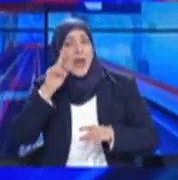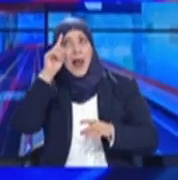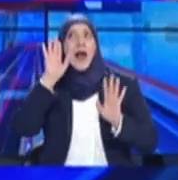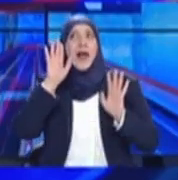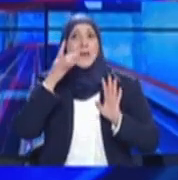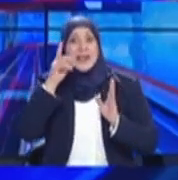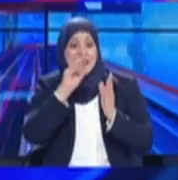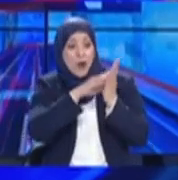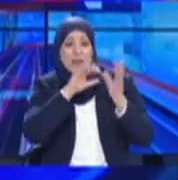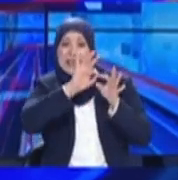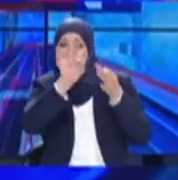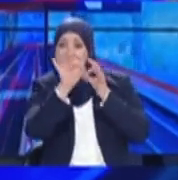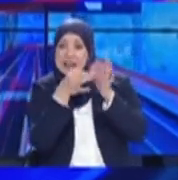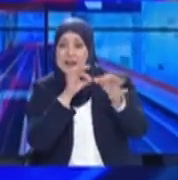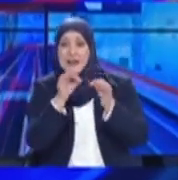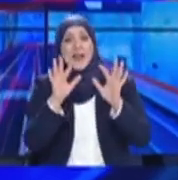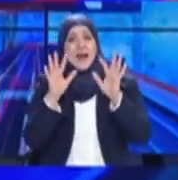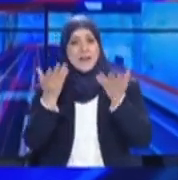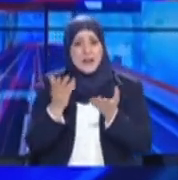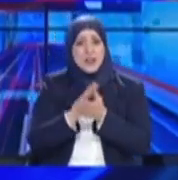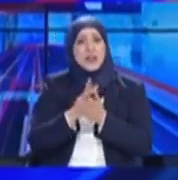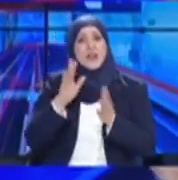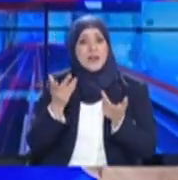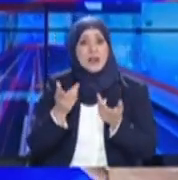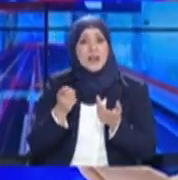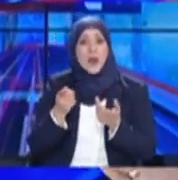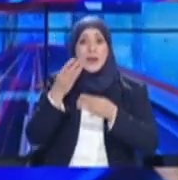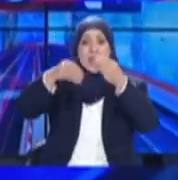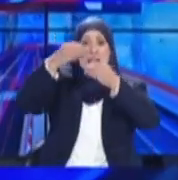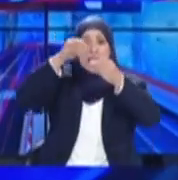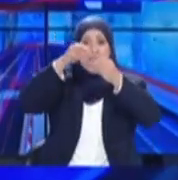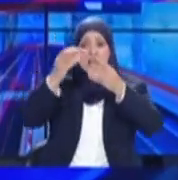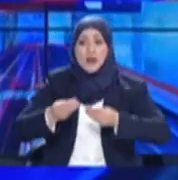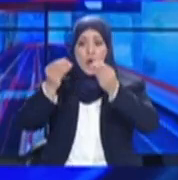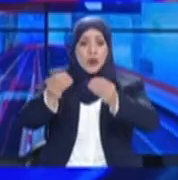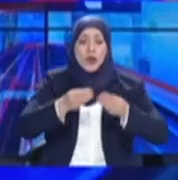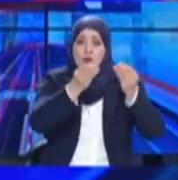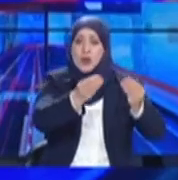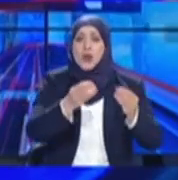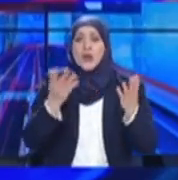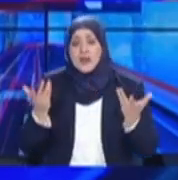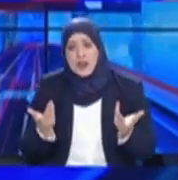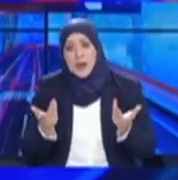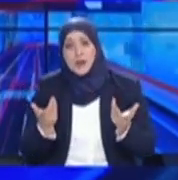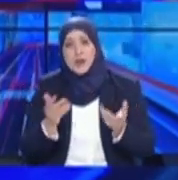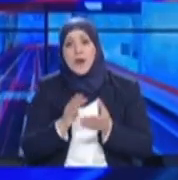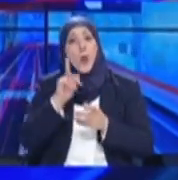تعلق اللي بعدو يجيب القديم تماما عن يستحق كل واحد يطلب اه